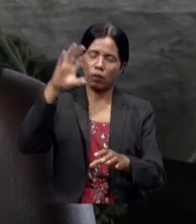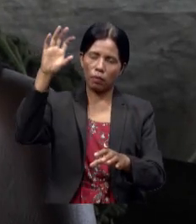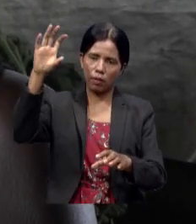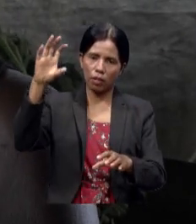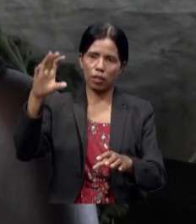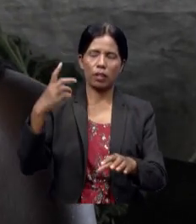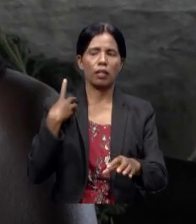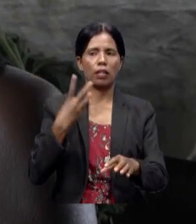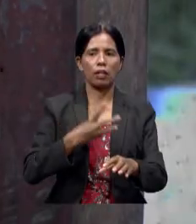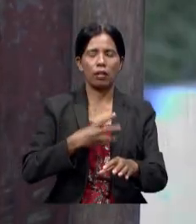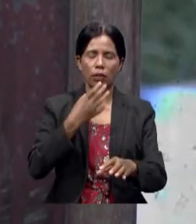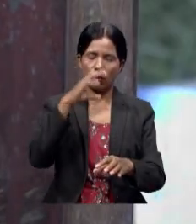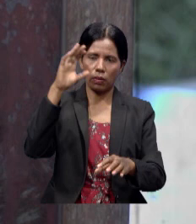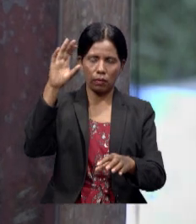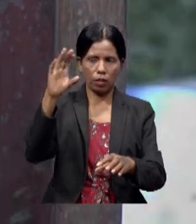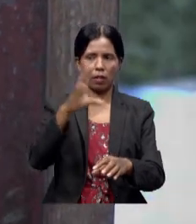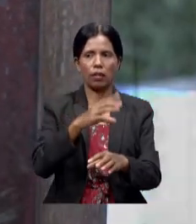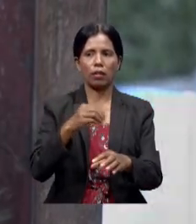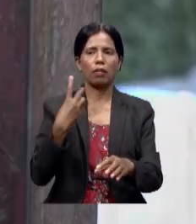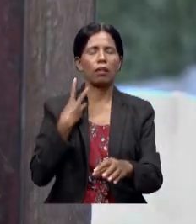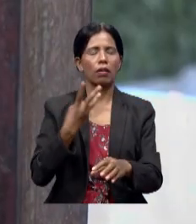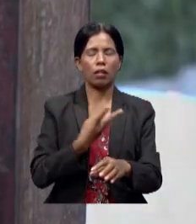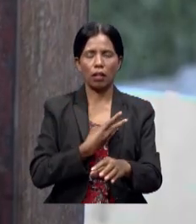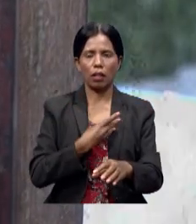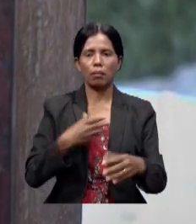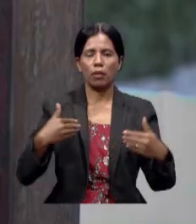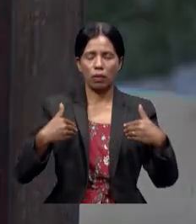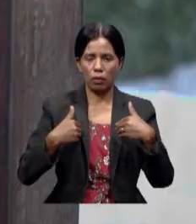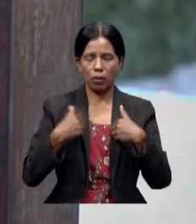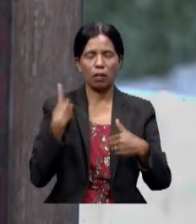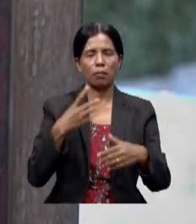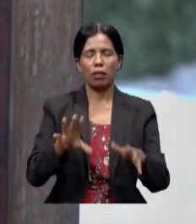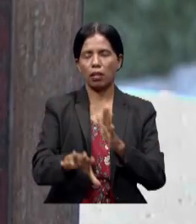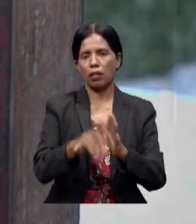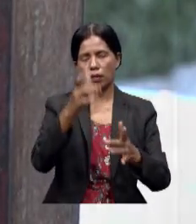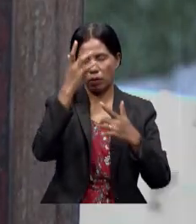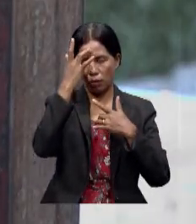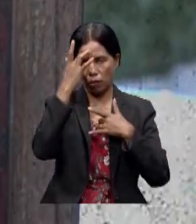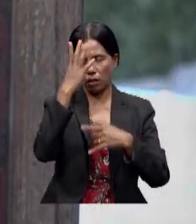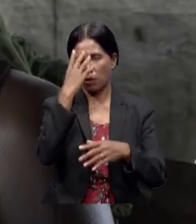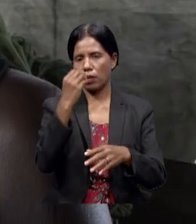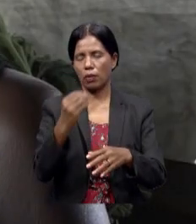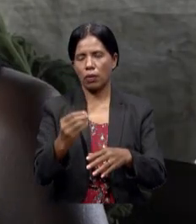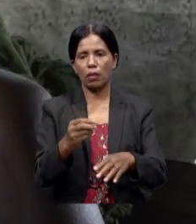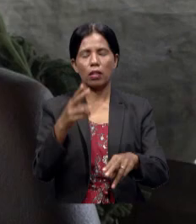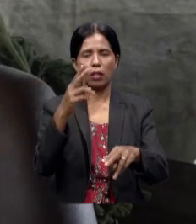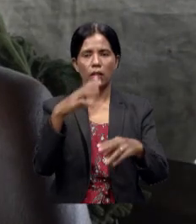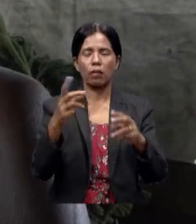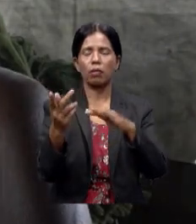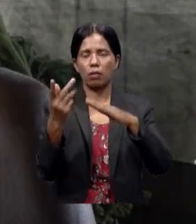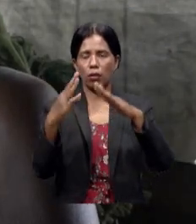loro mana siapa ya kami to kami boleh lu dalam rumah pilih hutan murah santo kayak nggak kosan lagi hau